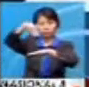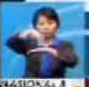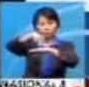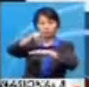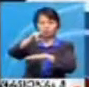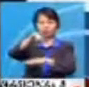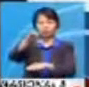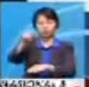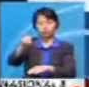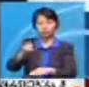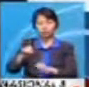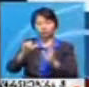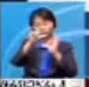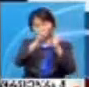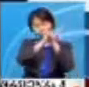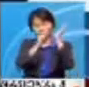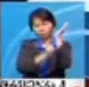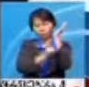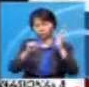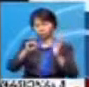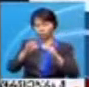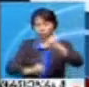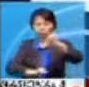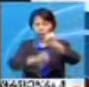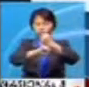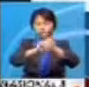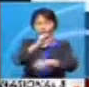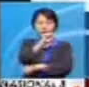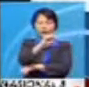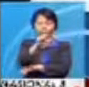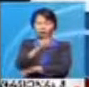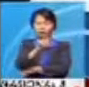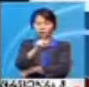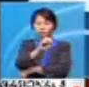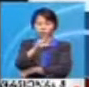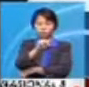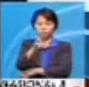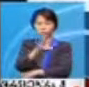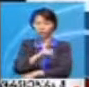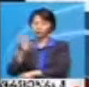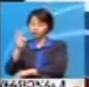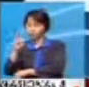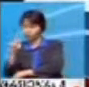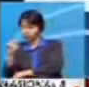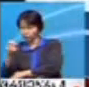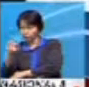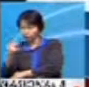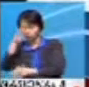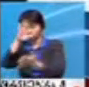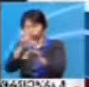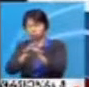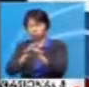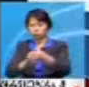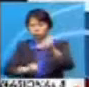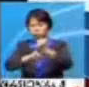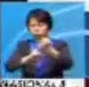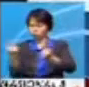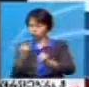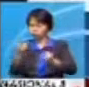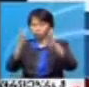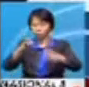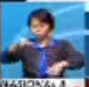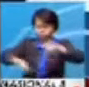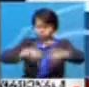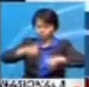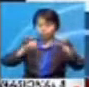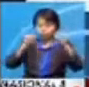Rio kelak. Yayasan Saim Dhabi, penaja utama Azizul Hasni Awang dan Fatiha Mustafa yakin pencapaian dua pelumba trek negara itu